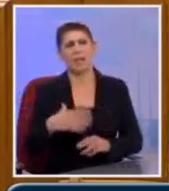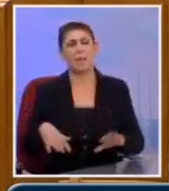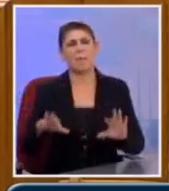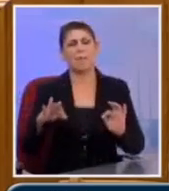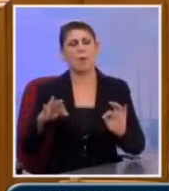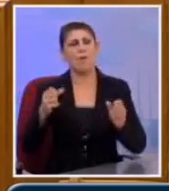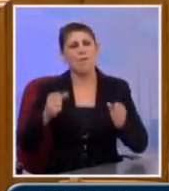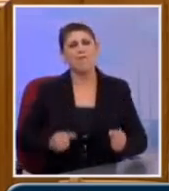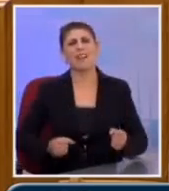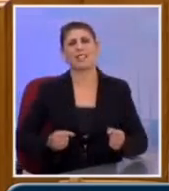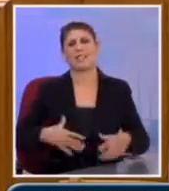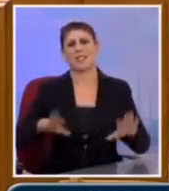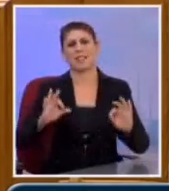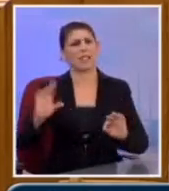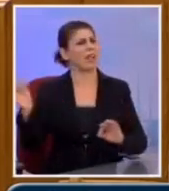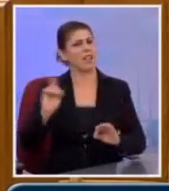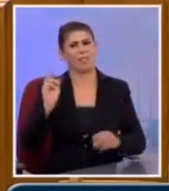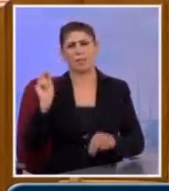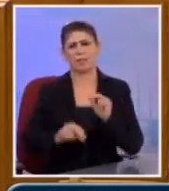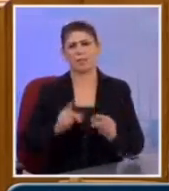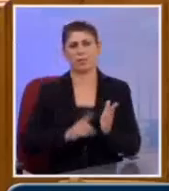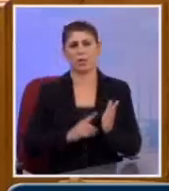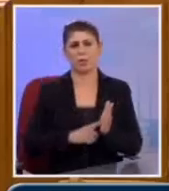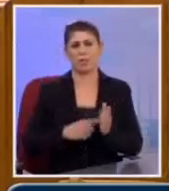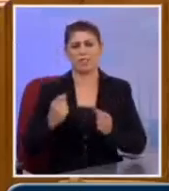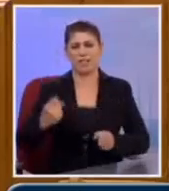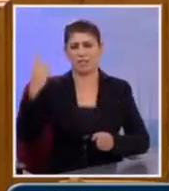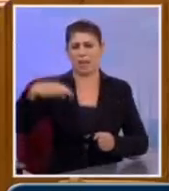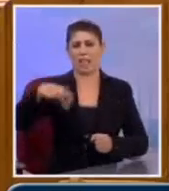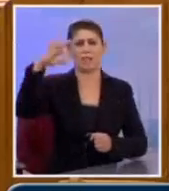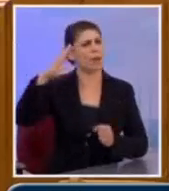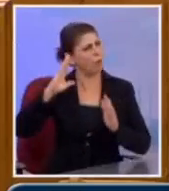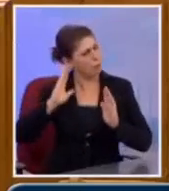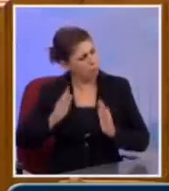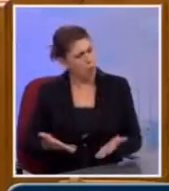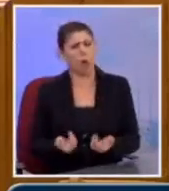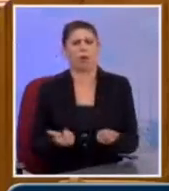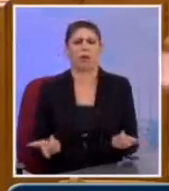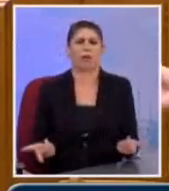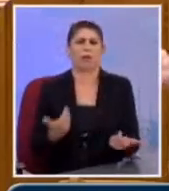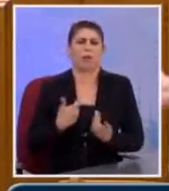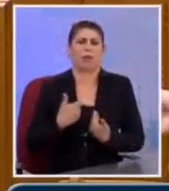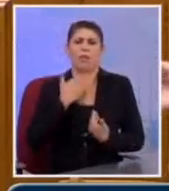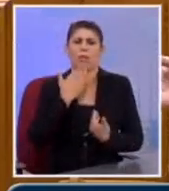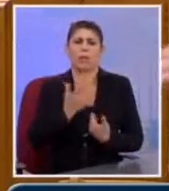αρχή. Δεν νομοθετούμε με βάση μια εξαίρεση που μπορεί να υπάρχει, που και εγώ